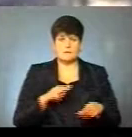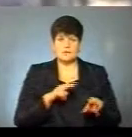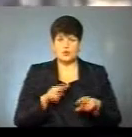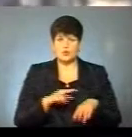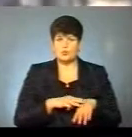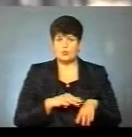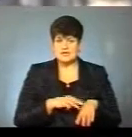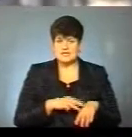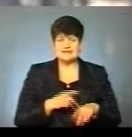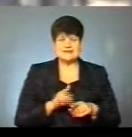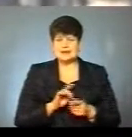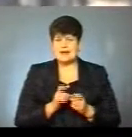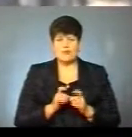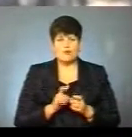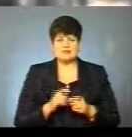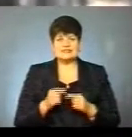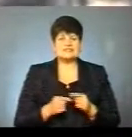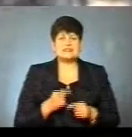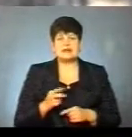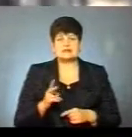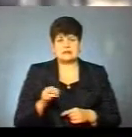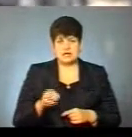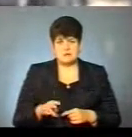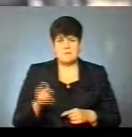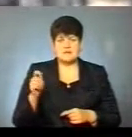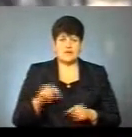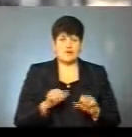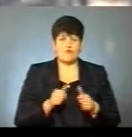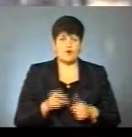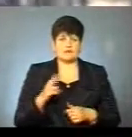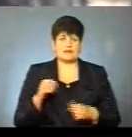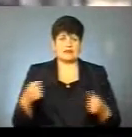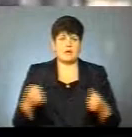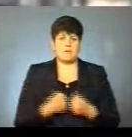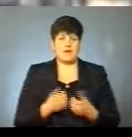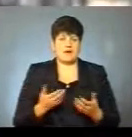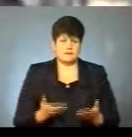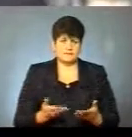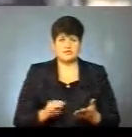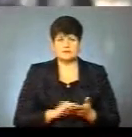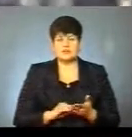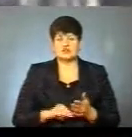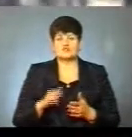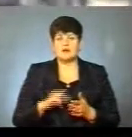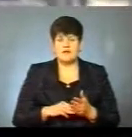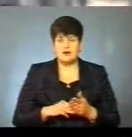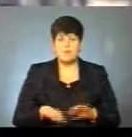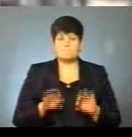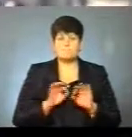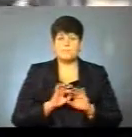– це вже не боротися з наслідками, так, приїхати, оформити це ДТП чи випасти штраф, а саме